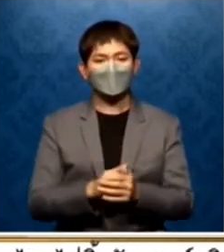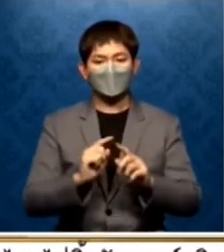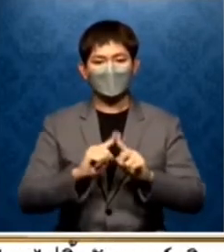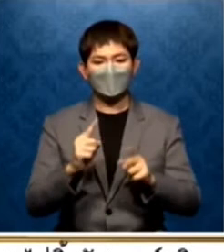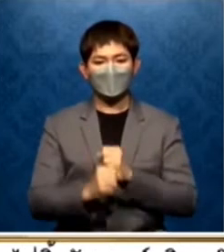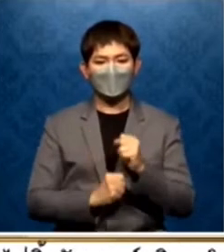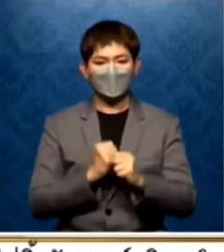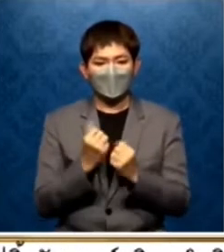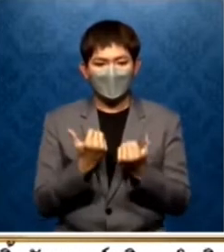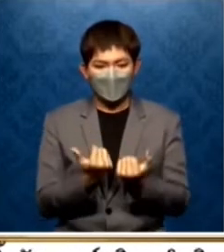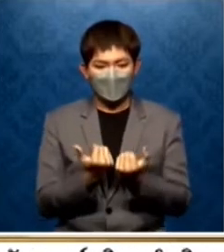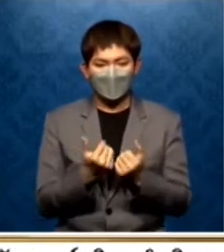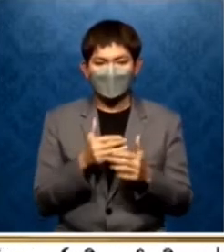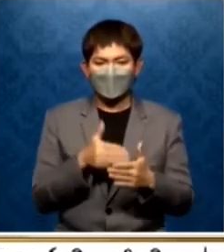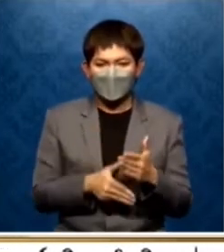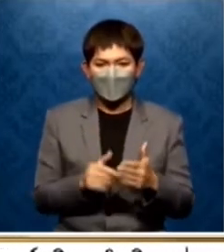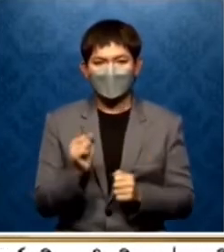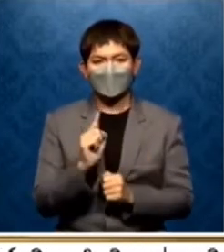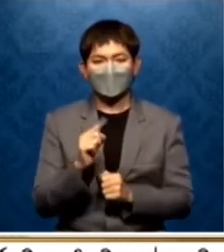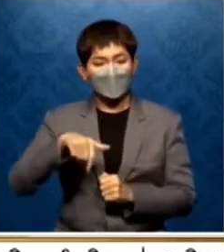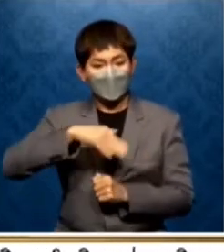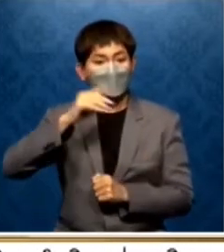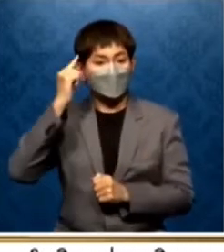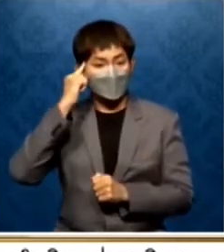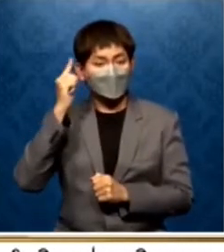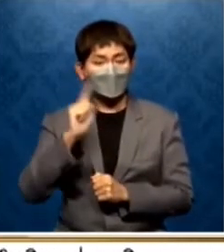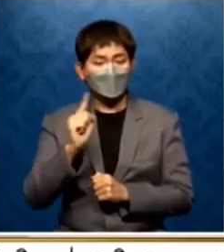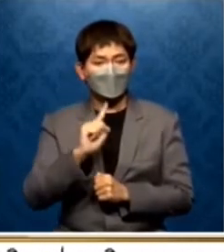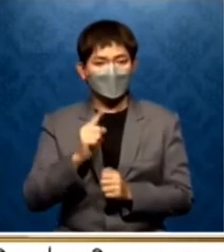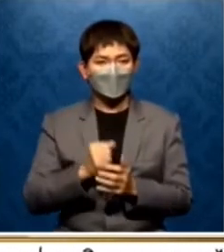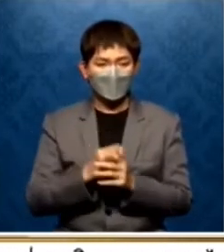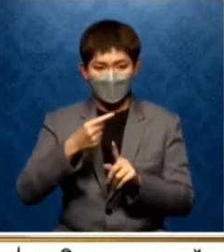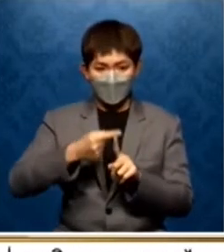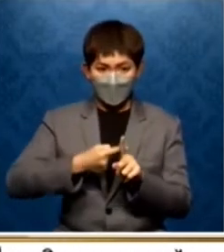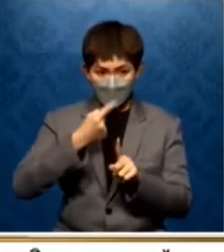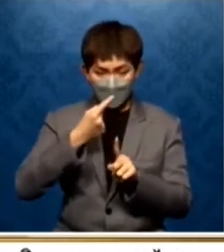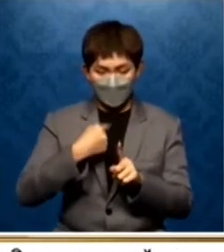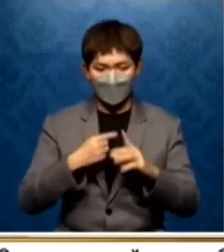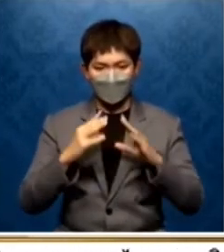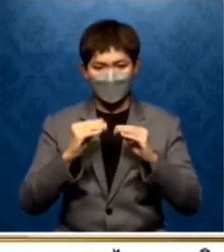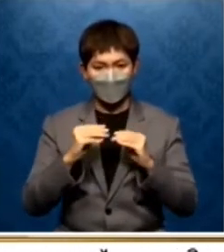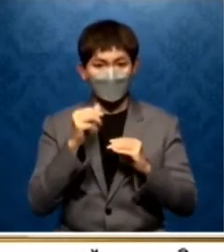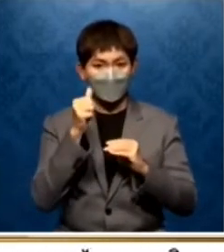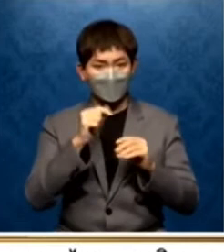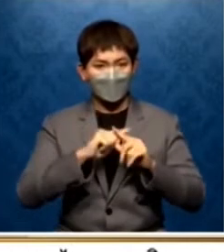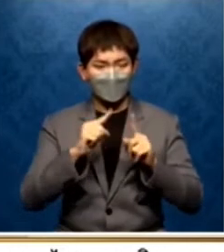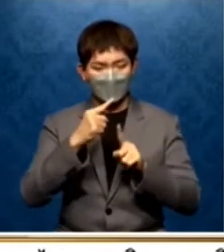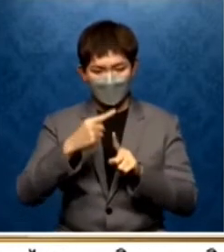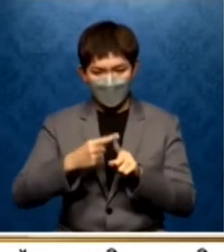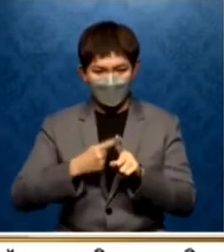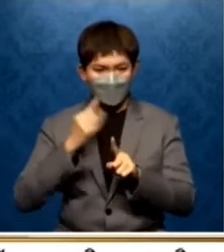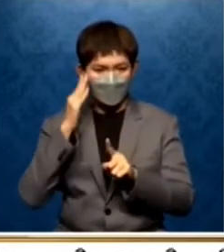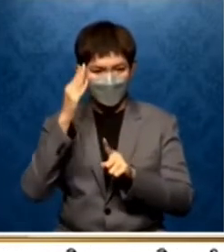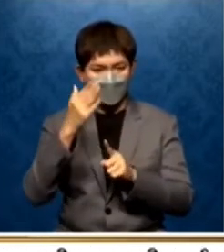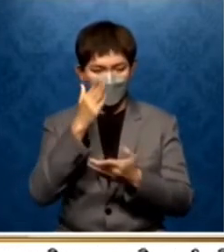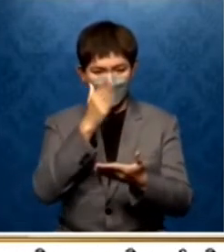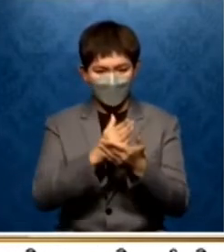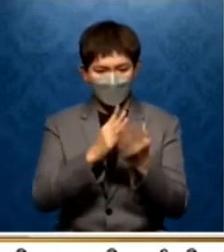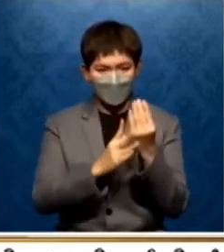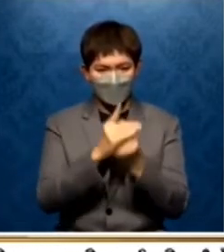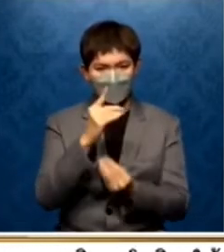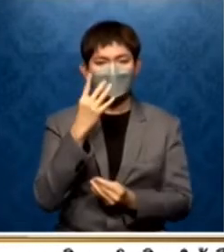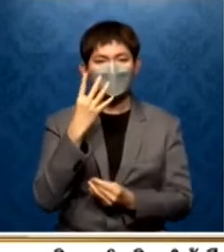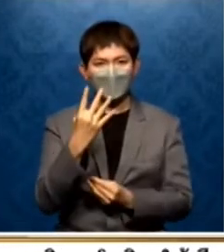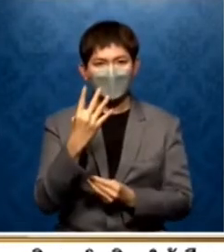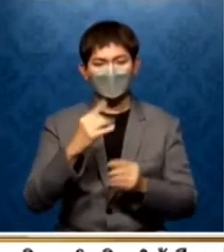แต่ปีนี้เนี่ยติดขัดอย่างที่เราทราบว่าเดือนแรกเราประชุมกันได้แล้วเดือนต่อมาเนี่ยเราหยุดไป4สัปดาห์แล้วสำคั